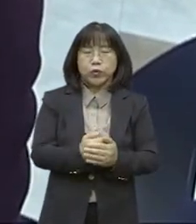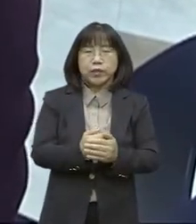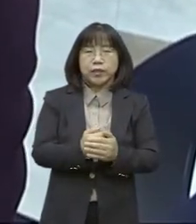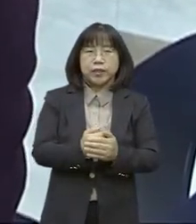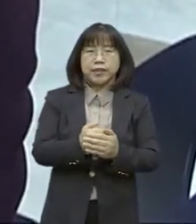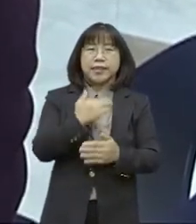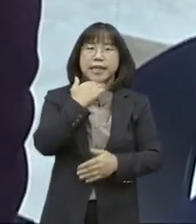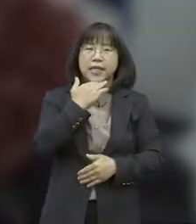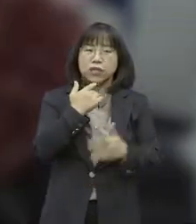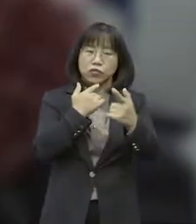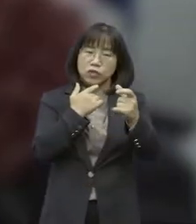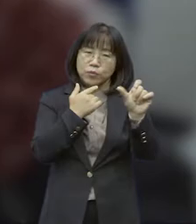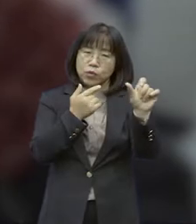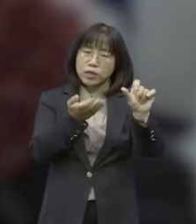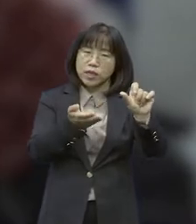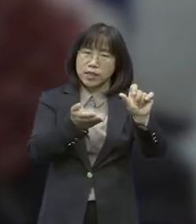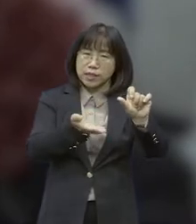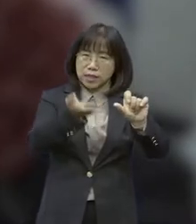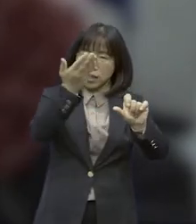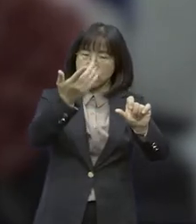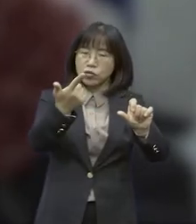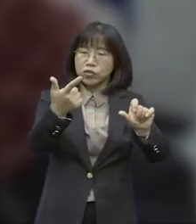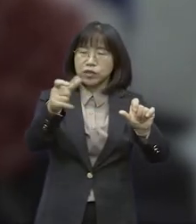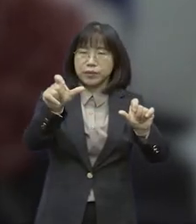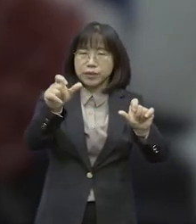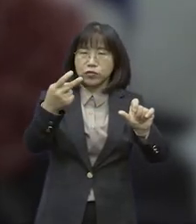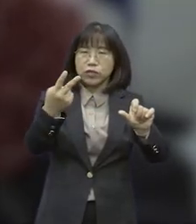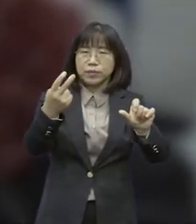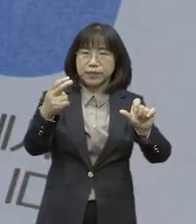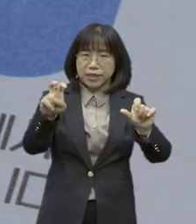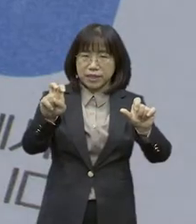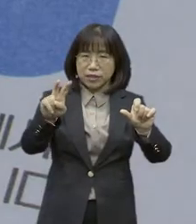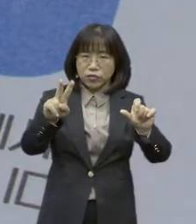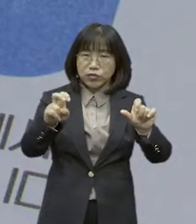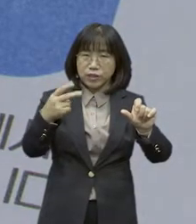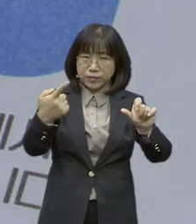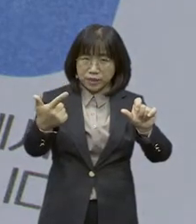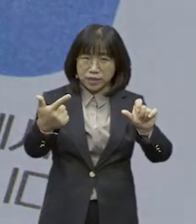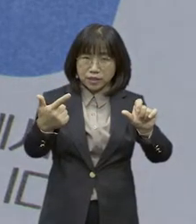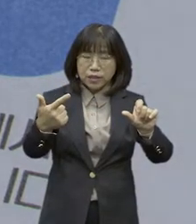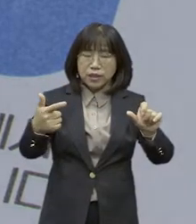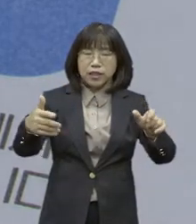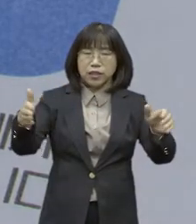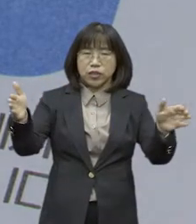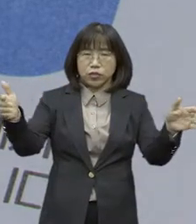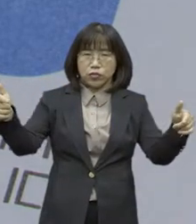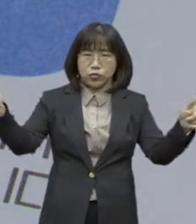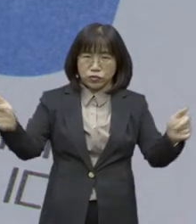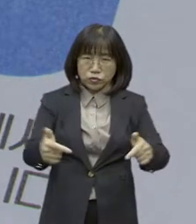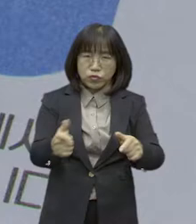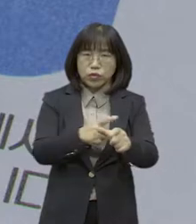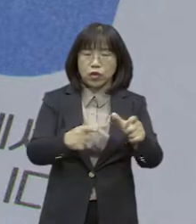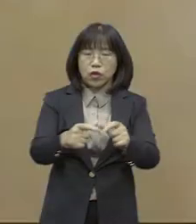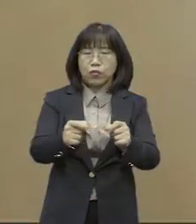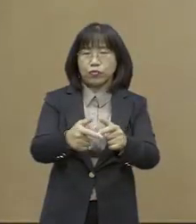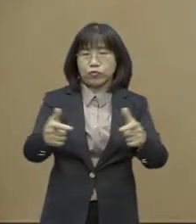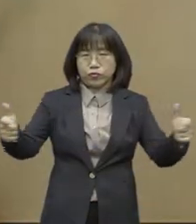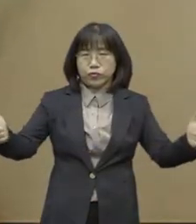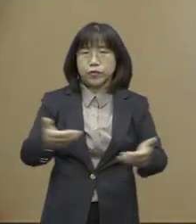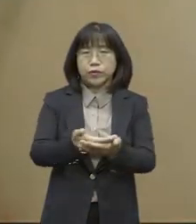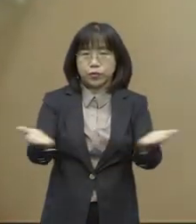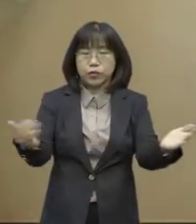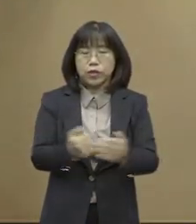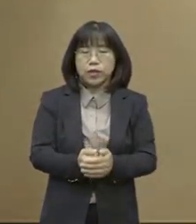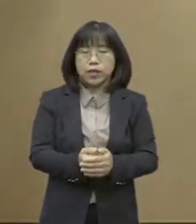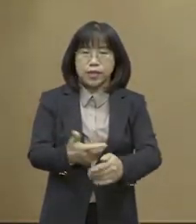어르신은 만 65세 이상에서 만 62세 이상으로 무료 접종 대상 연령을 낮췄습니다. 특히 접종